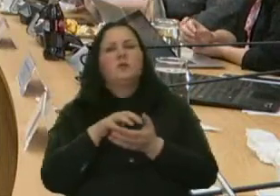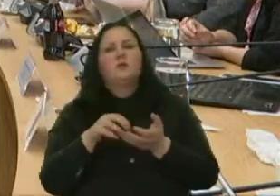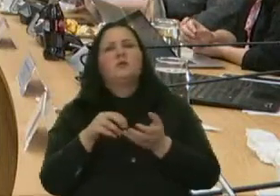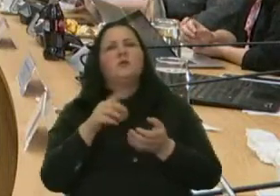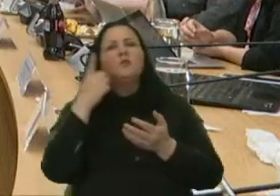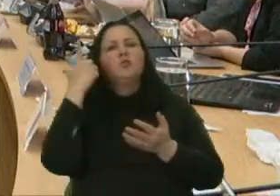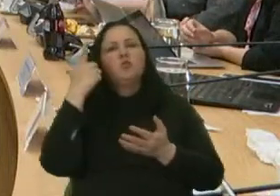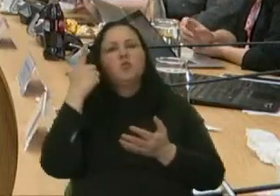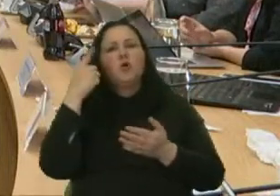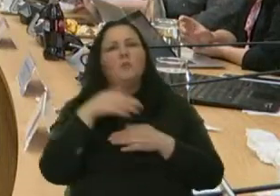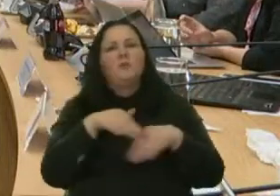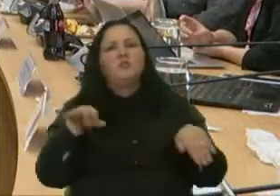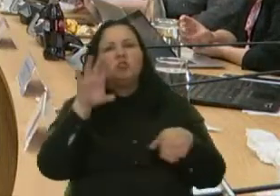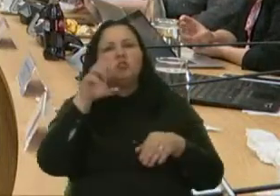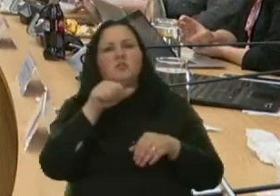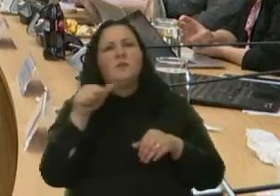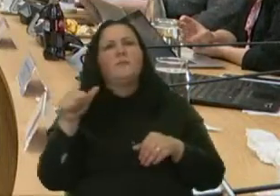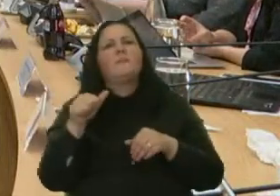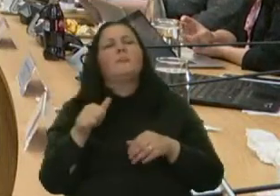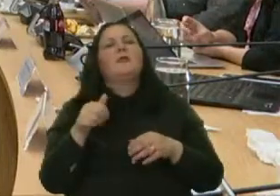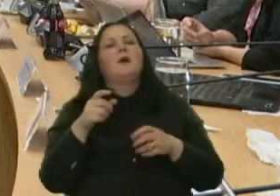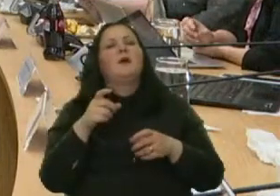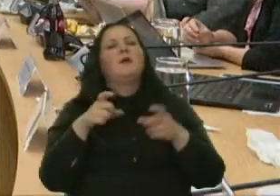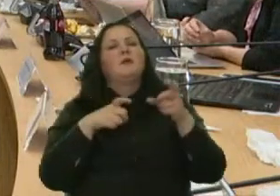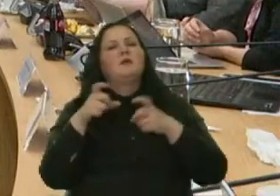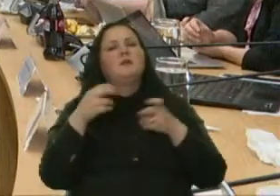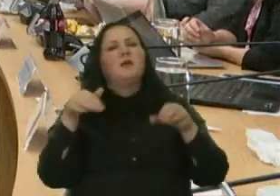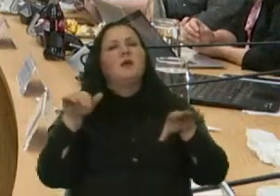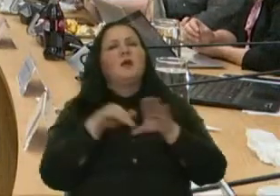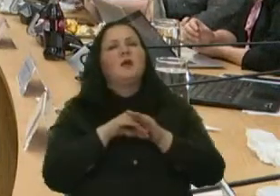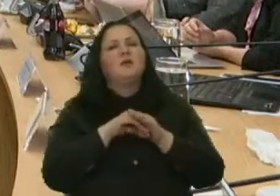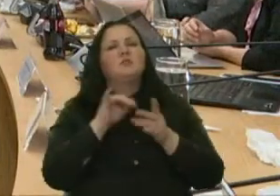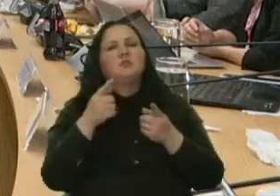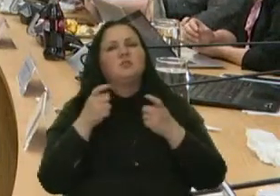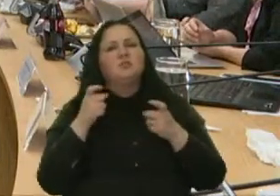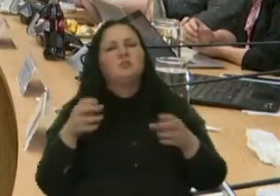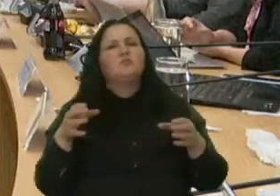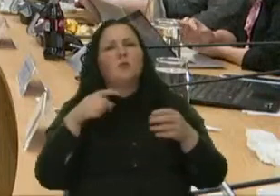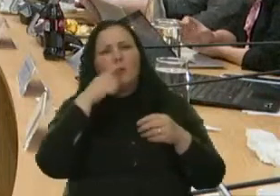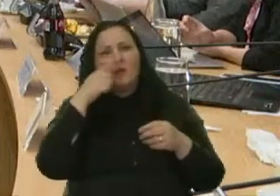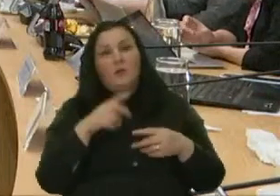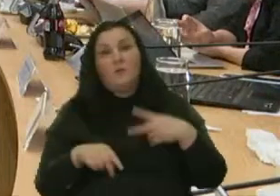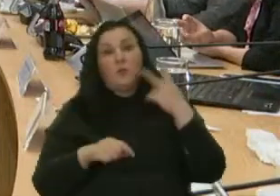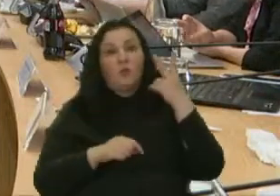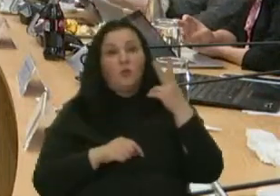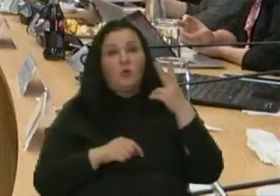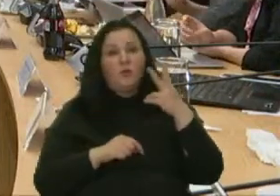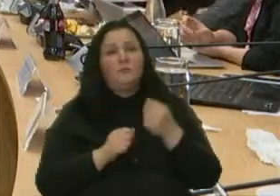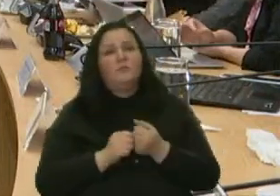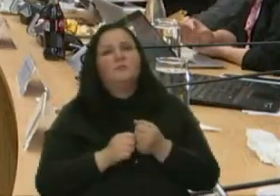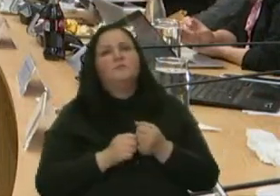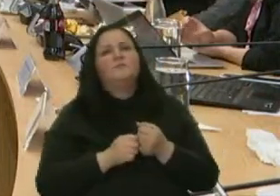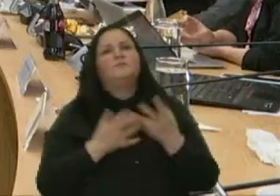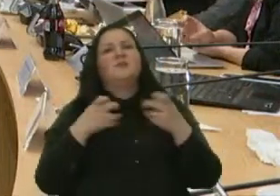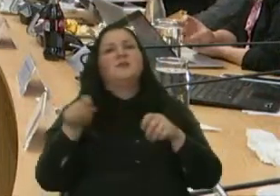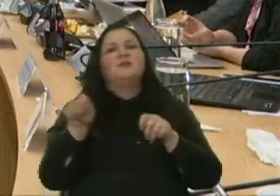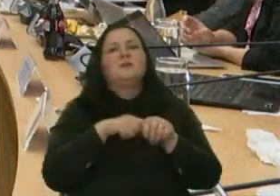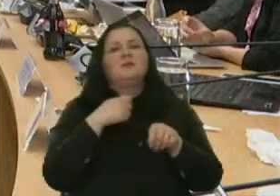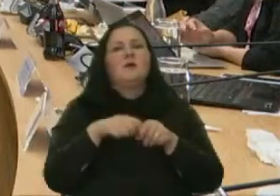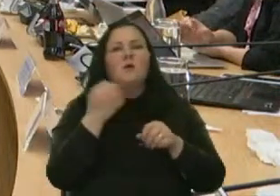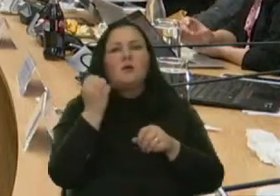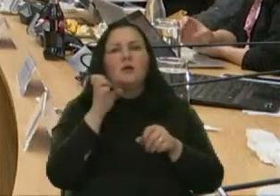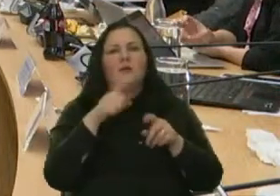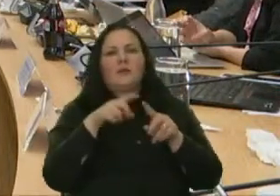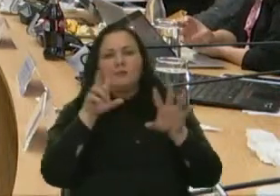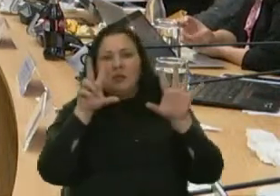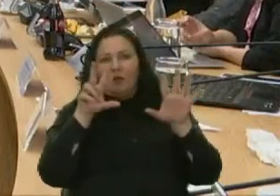milio 500000 la creditul de angajament și creditul bugetar al doilea se modifică anexa